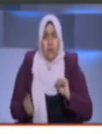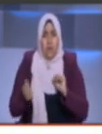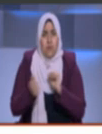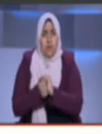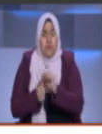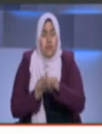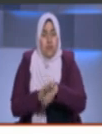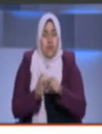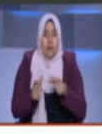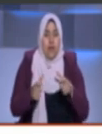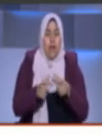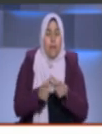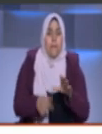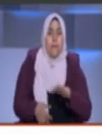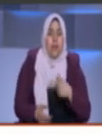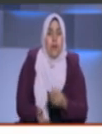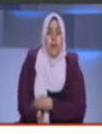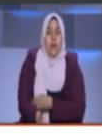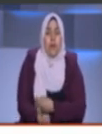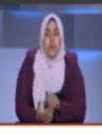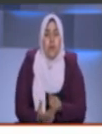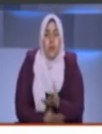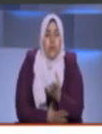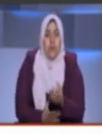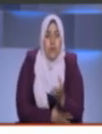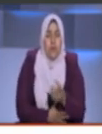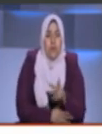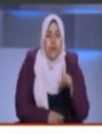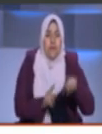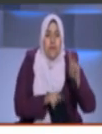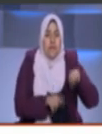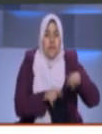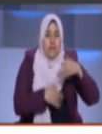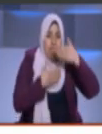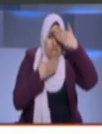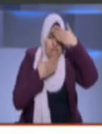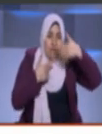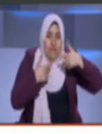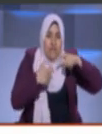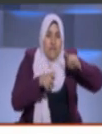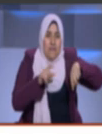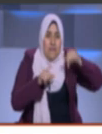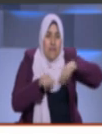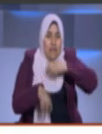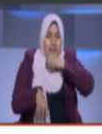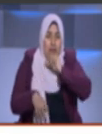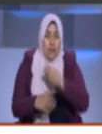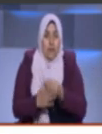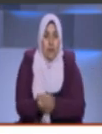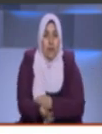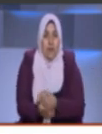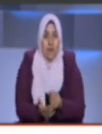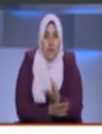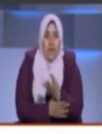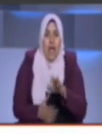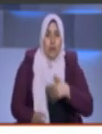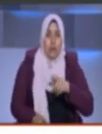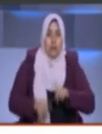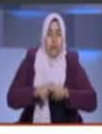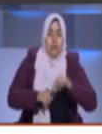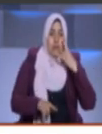متطرفه تحاول فرض سيطرتها على هذه الضواحي، يعني تعتبر احد اهم